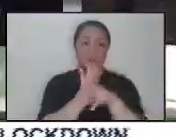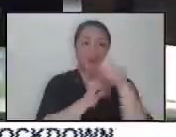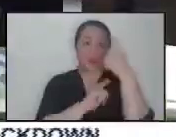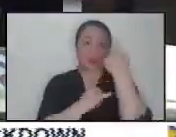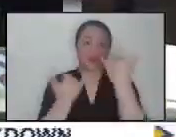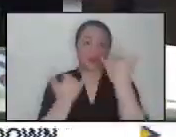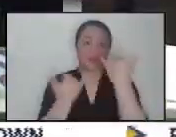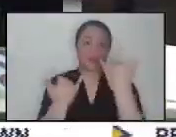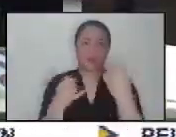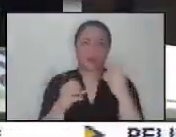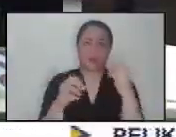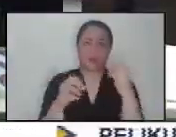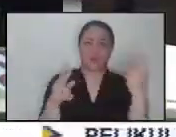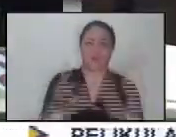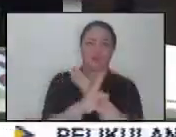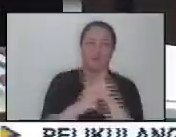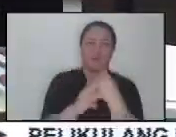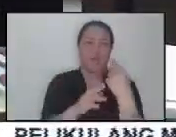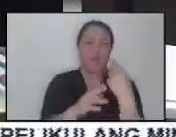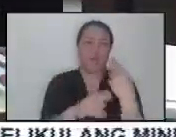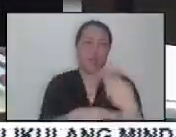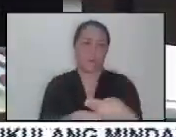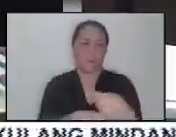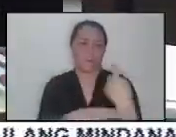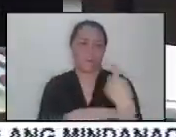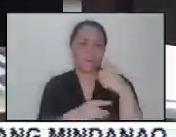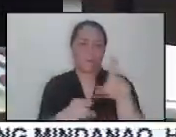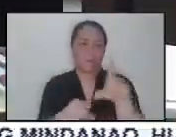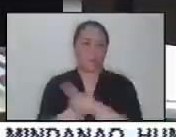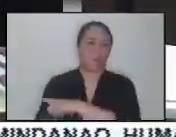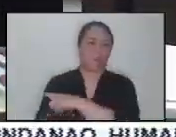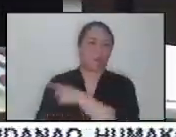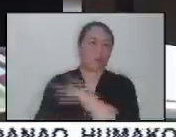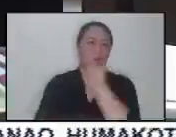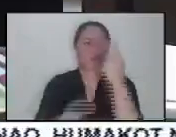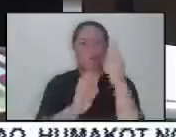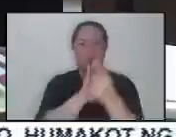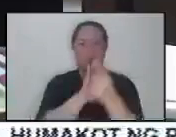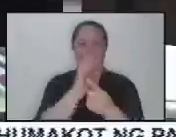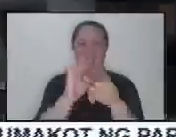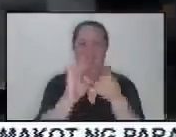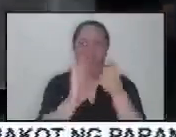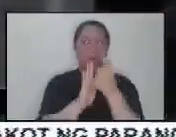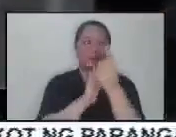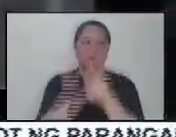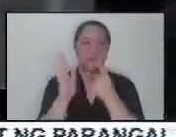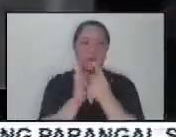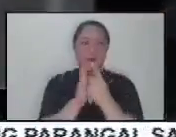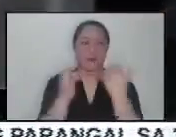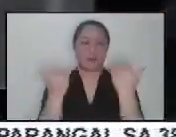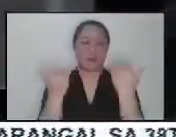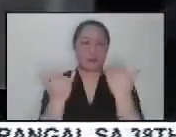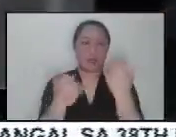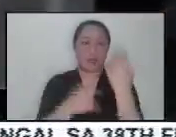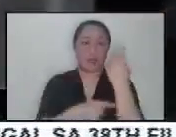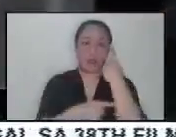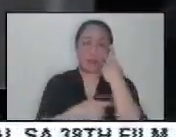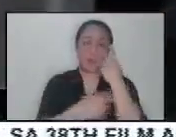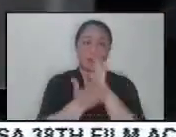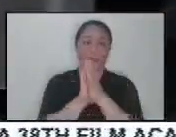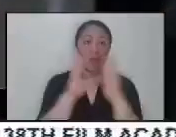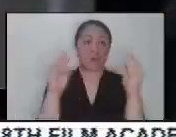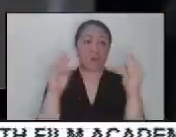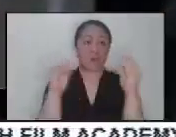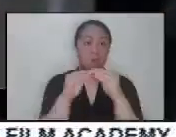Tumaas po ang presyo ng mga produktong petrolyo ilang araw po bago magpasko. Epektibo ngayong araw, tumaas ng 75 centavos ang